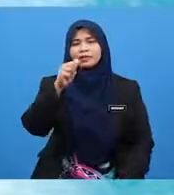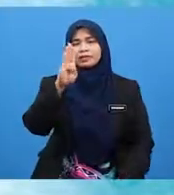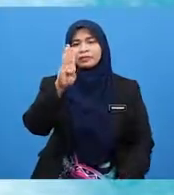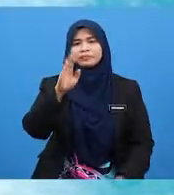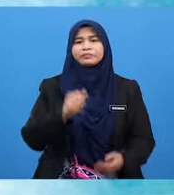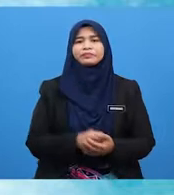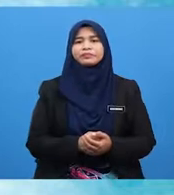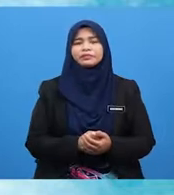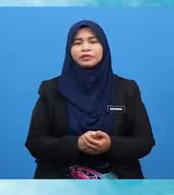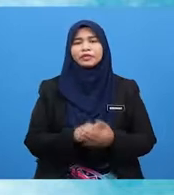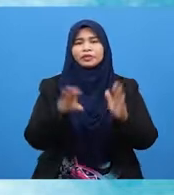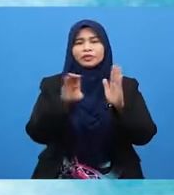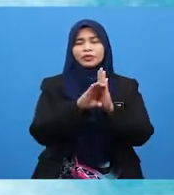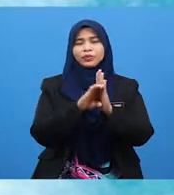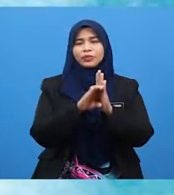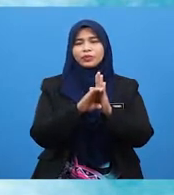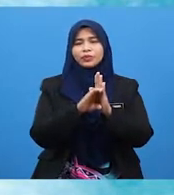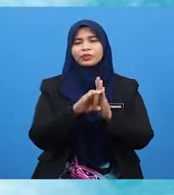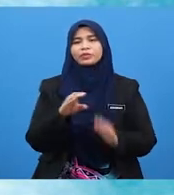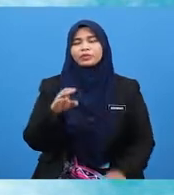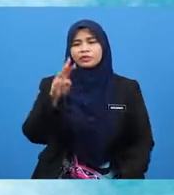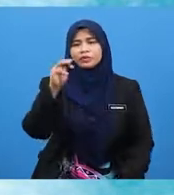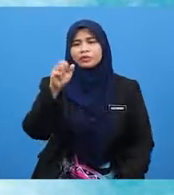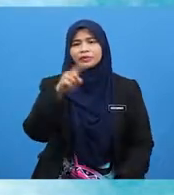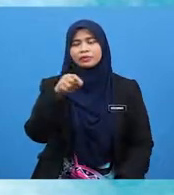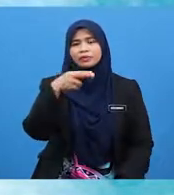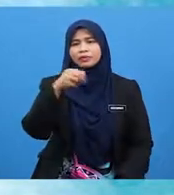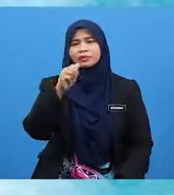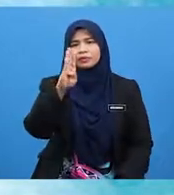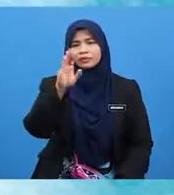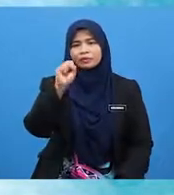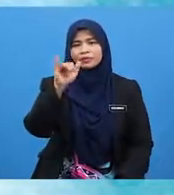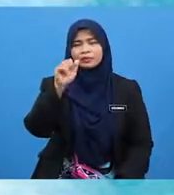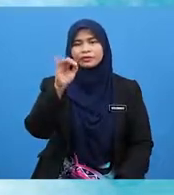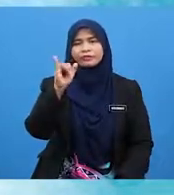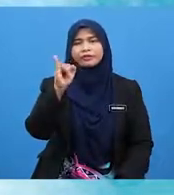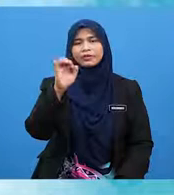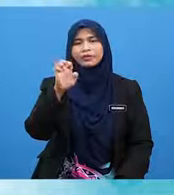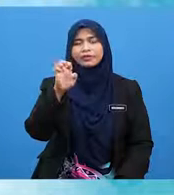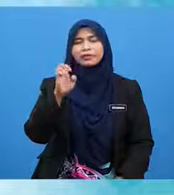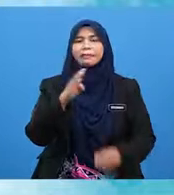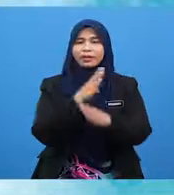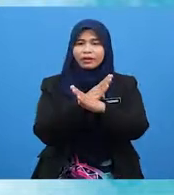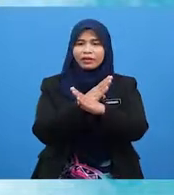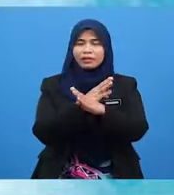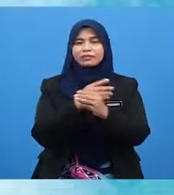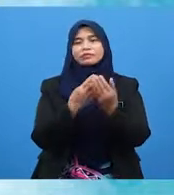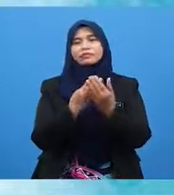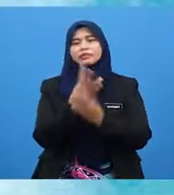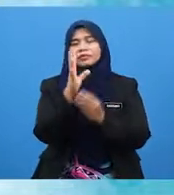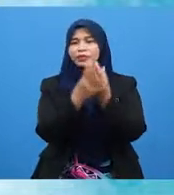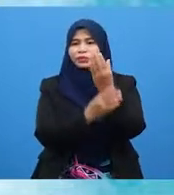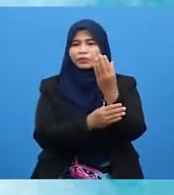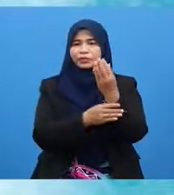mazhab Syafi'i, terbatal wuduk lelaki dan perempuan yang bersentuhan tanpa berlapis. Menurut